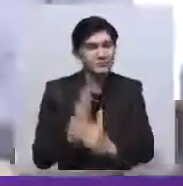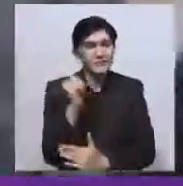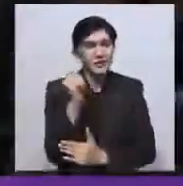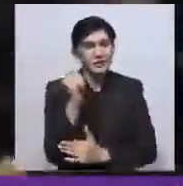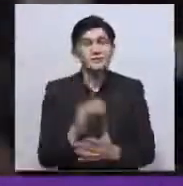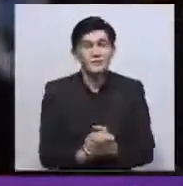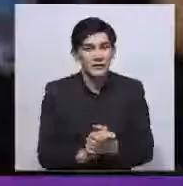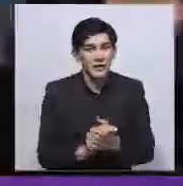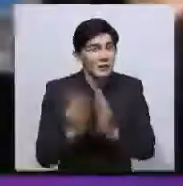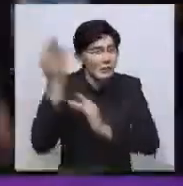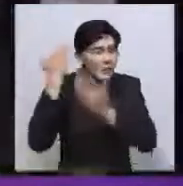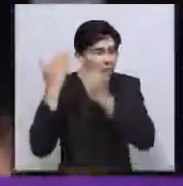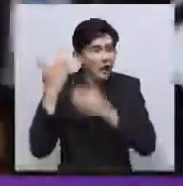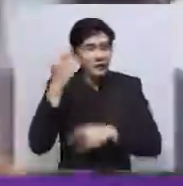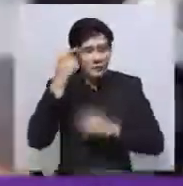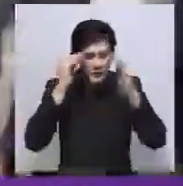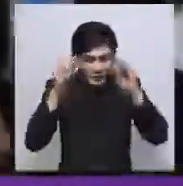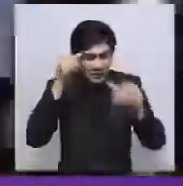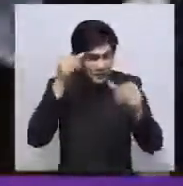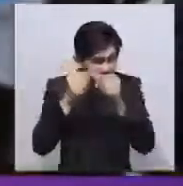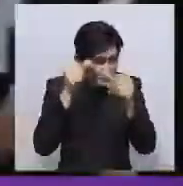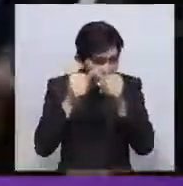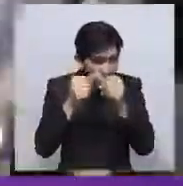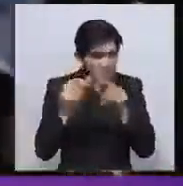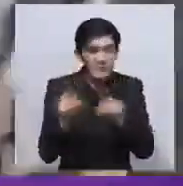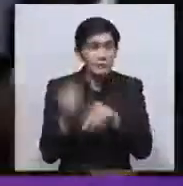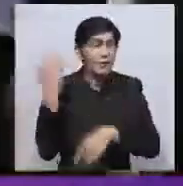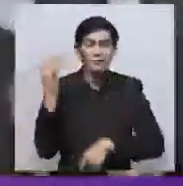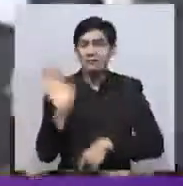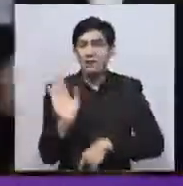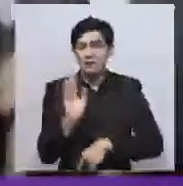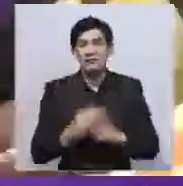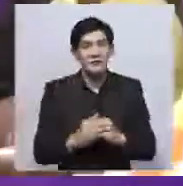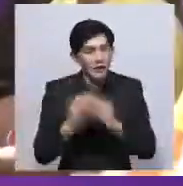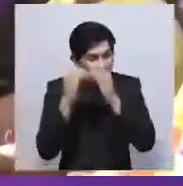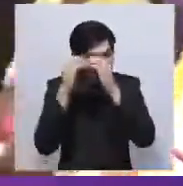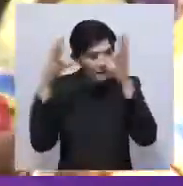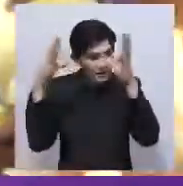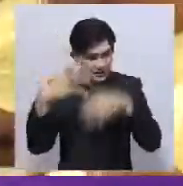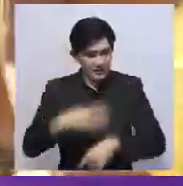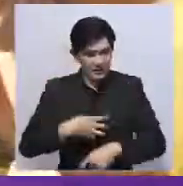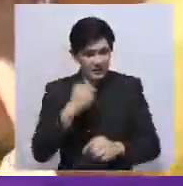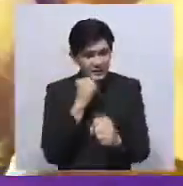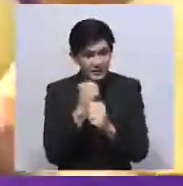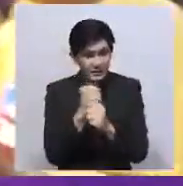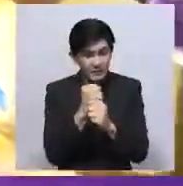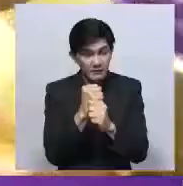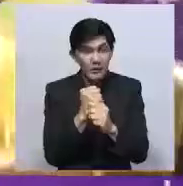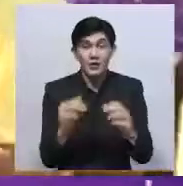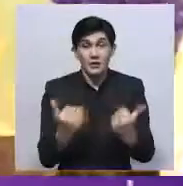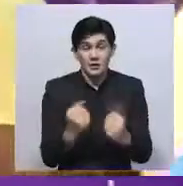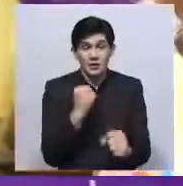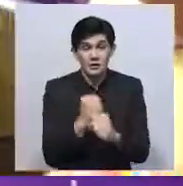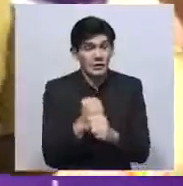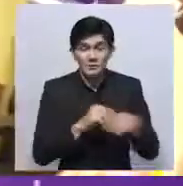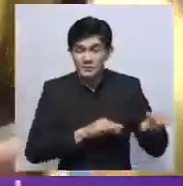ายบทเรียนสอนเราไม่เหมือนในวันวานความฝันที่ใจของเราต้องการต้องสร้